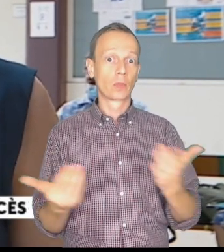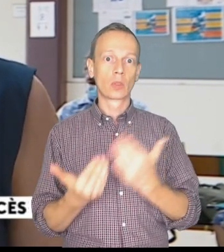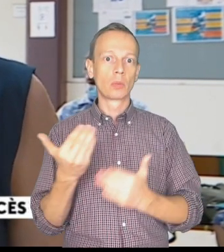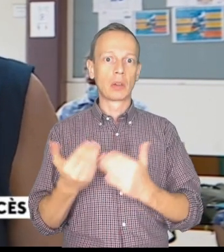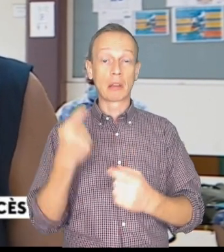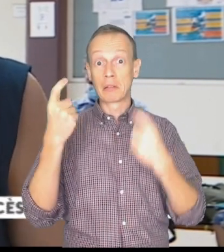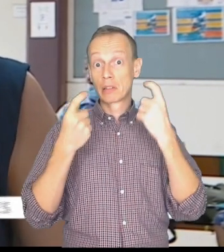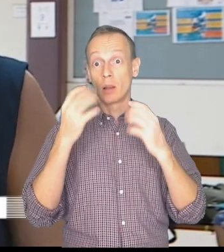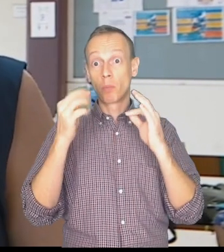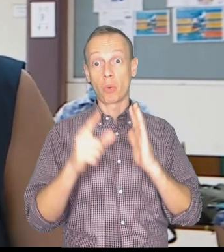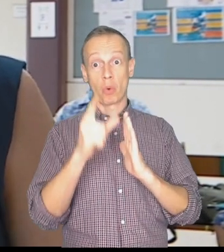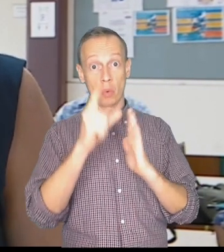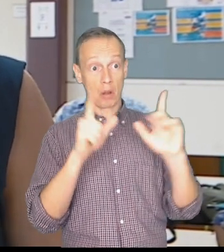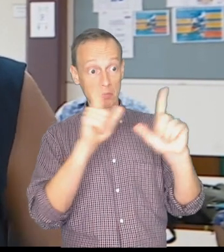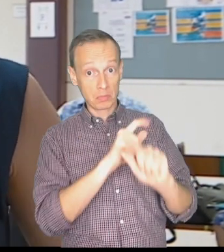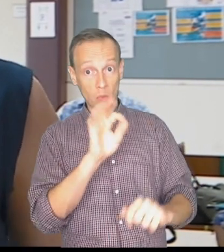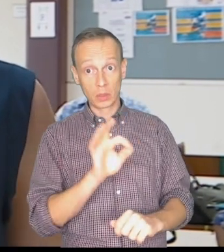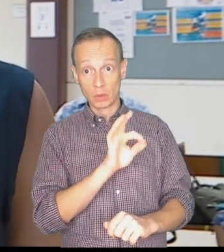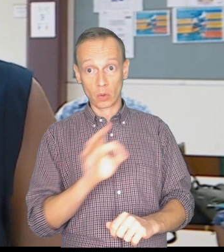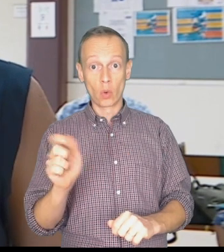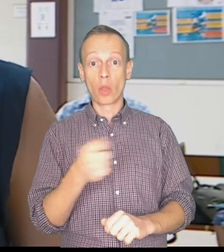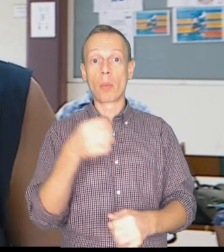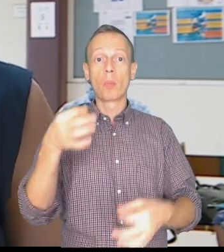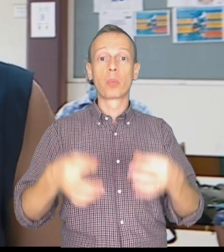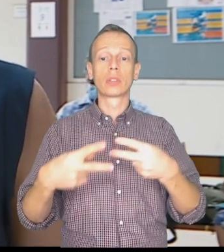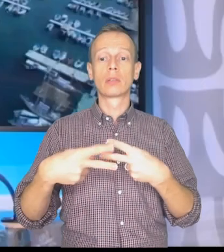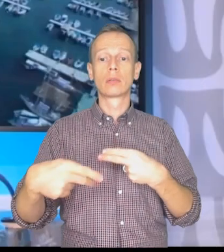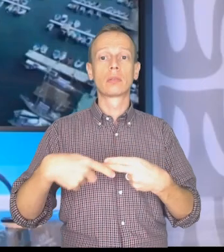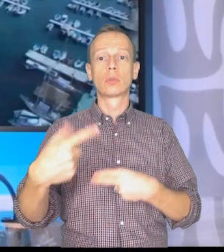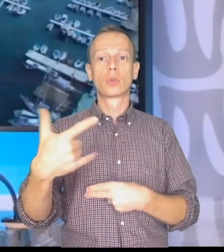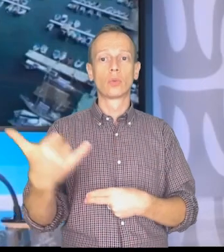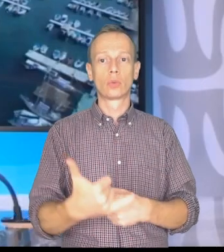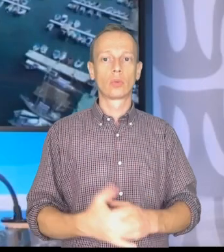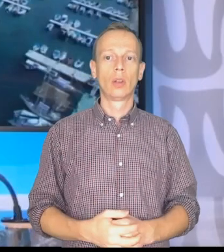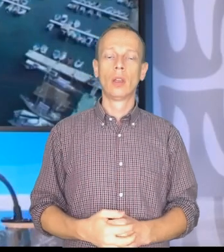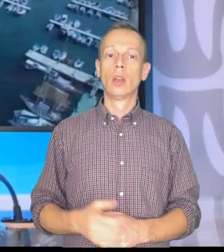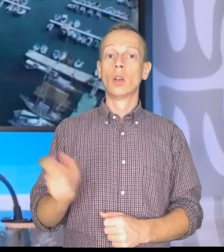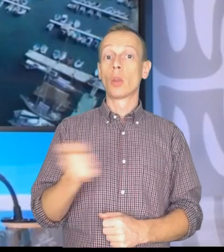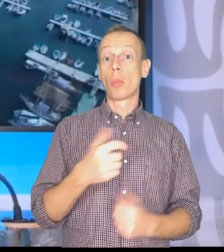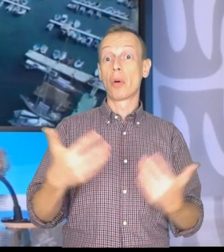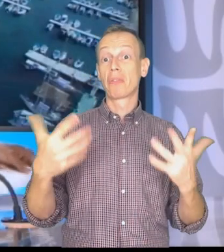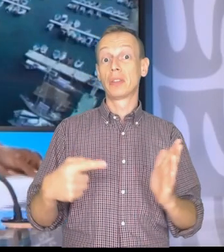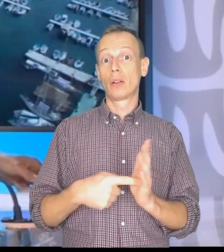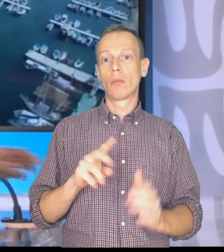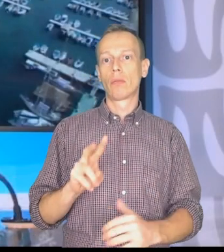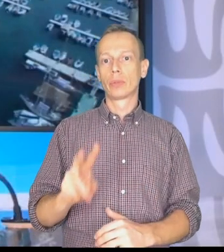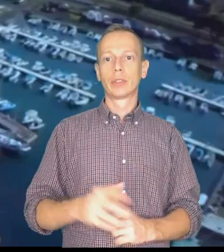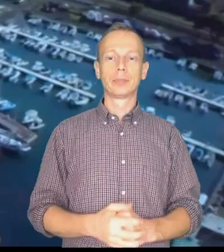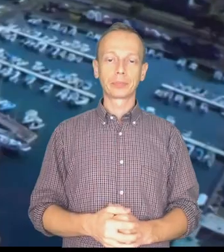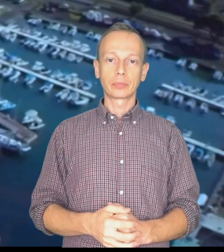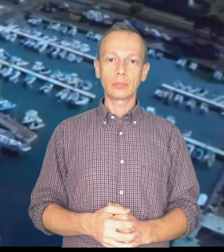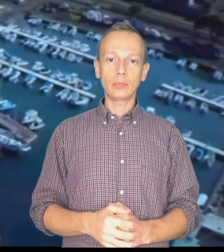avec des questions de forme juridique. Le procès doit durer deux jours. Voilà le procès qui se termine normalement vendredi.